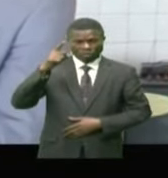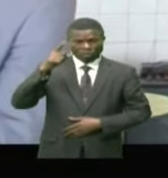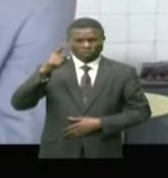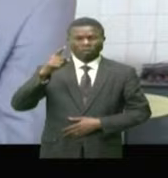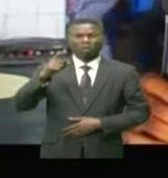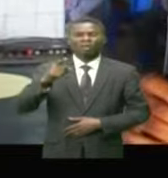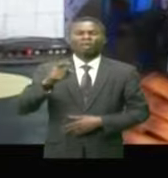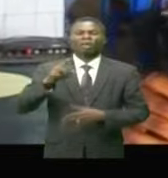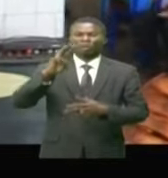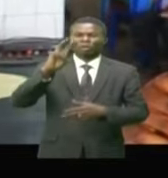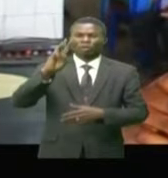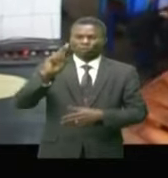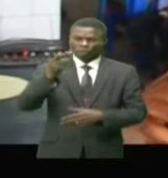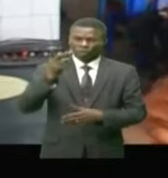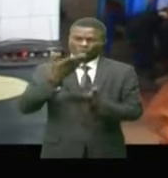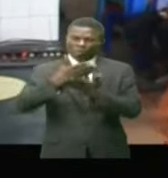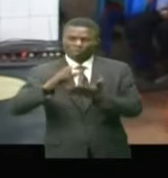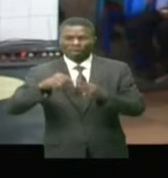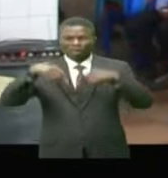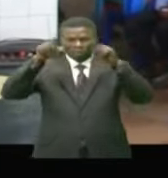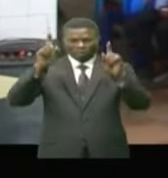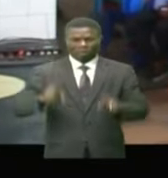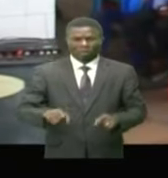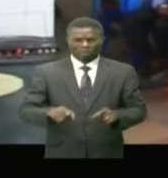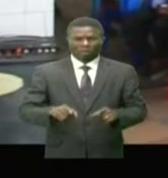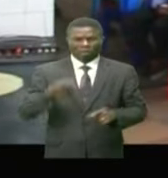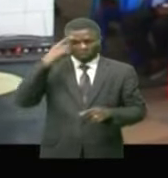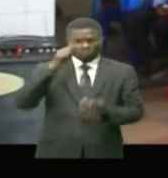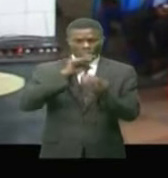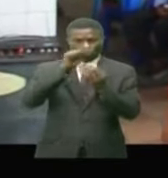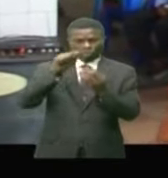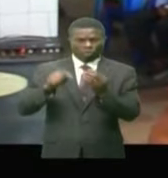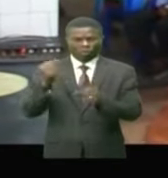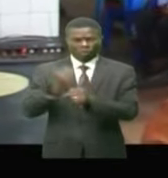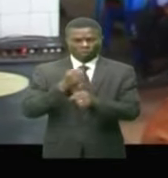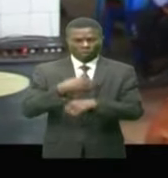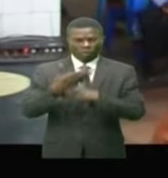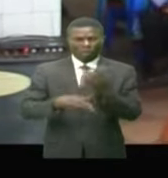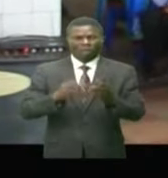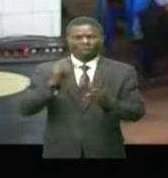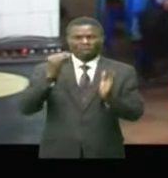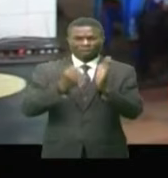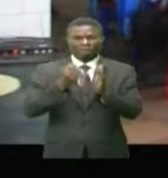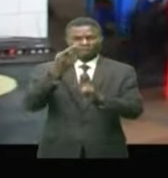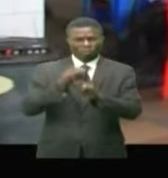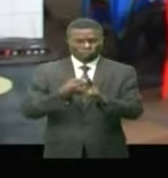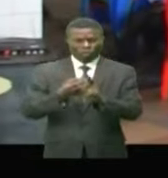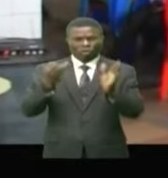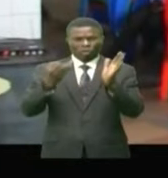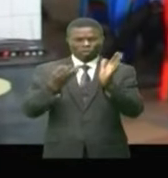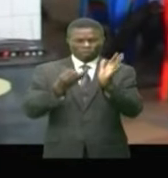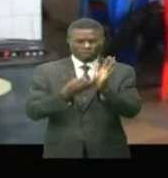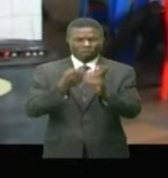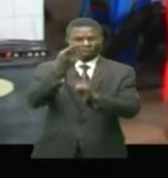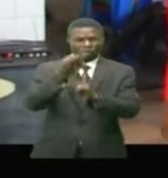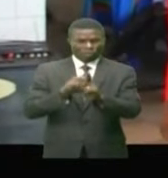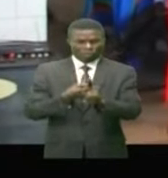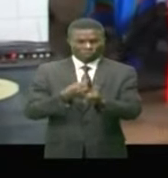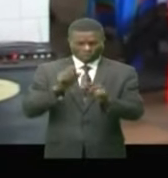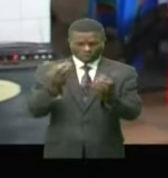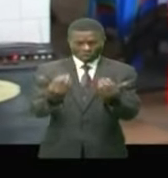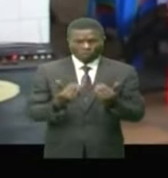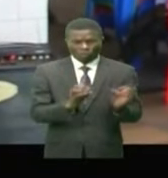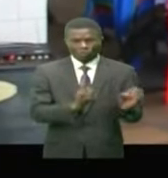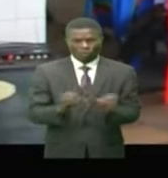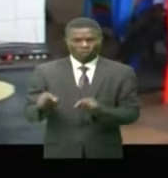semestre. Pour capitaliser le travail que nous avons fait il y a 6 mois ou 7 mois, nous voulons organiser